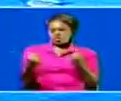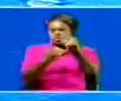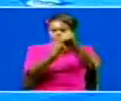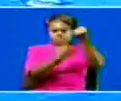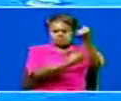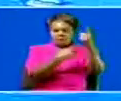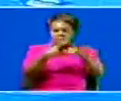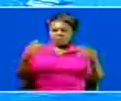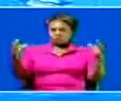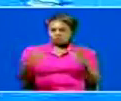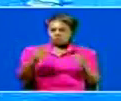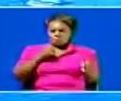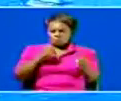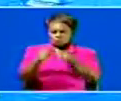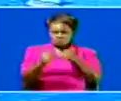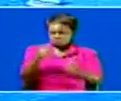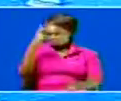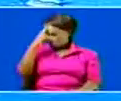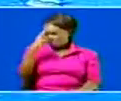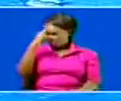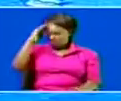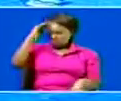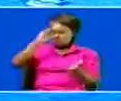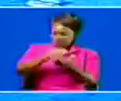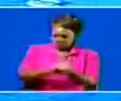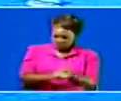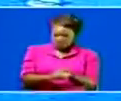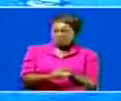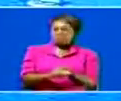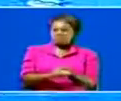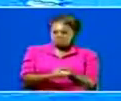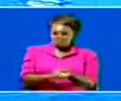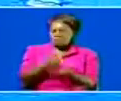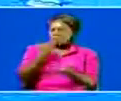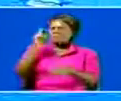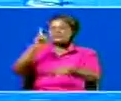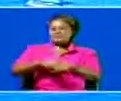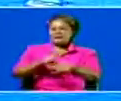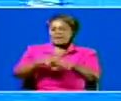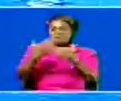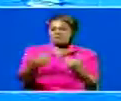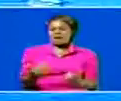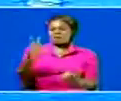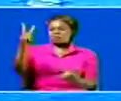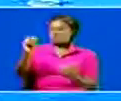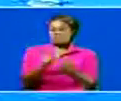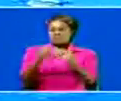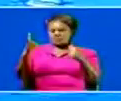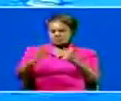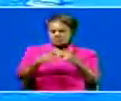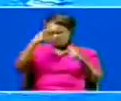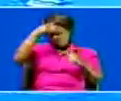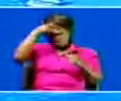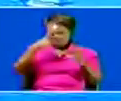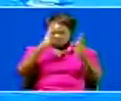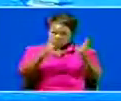Hata hivyo, kikosi cha ndondi cha Rongai kinaimani kuwa kitakuwa na msimu utakaofana mwaka 2018. Moses